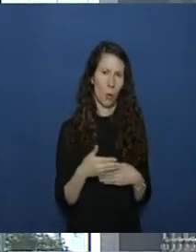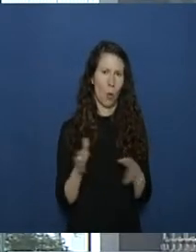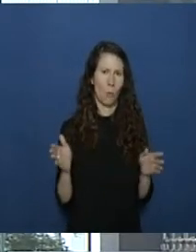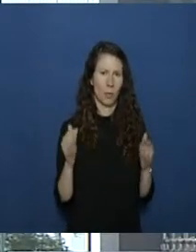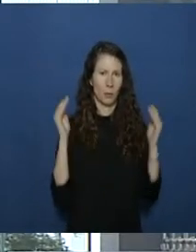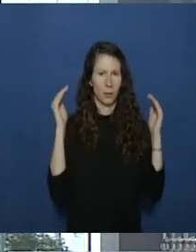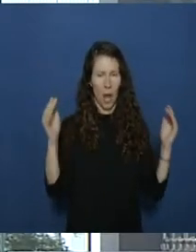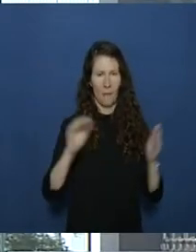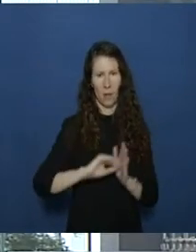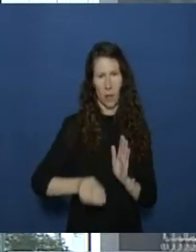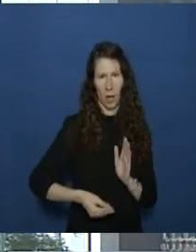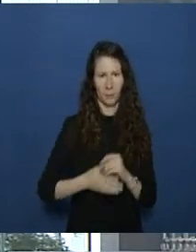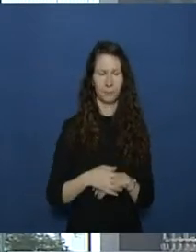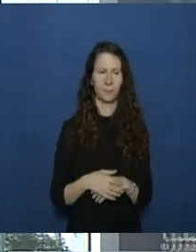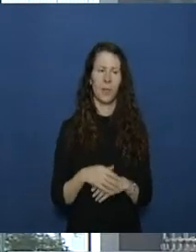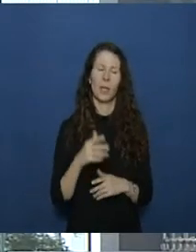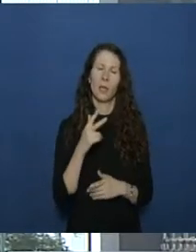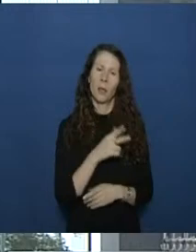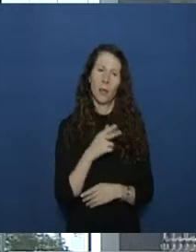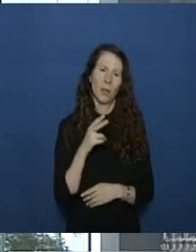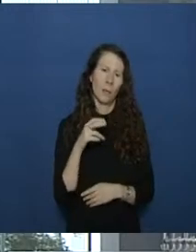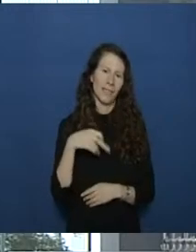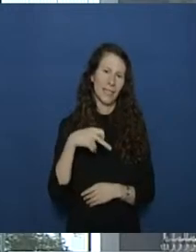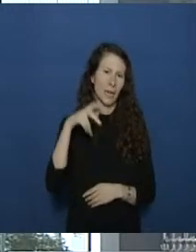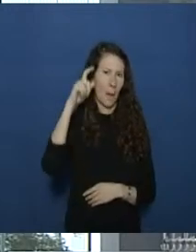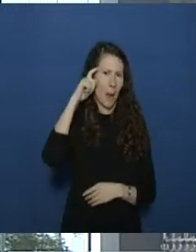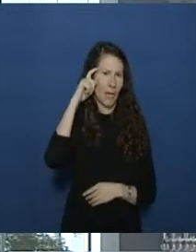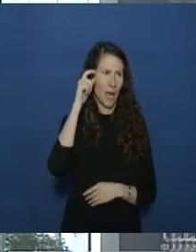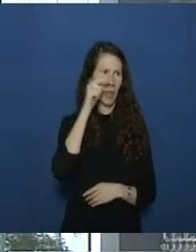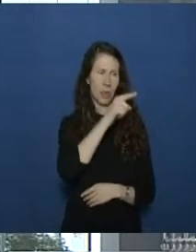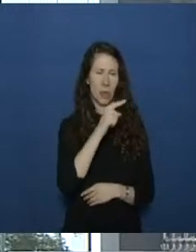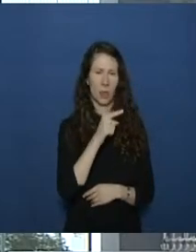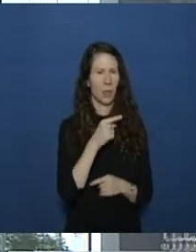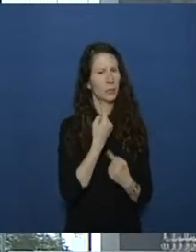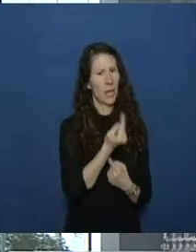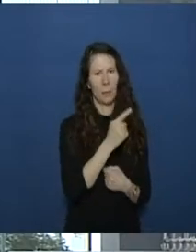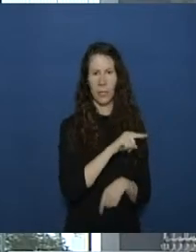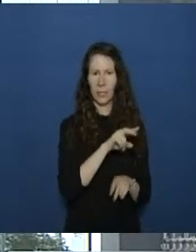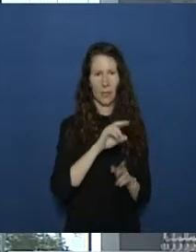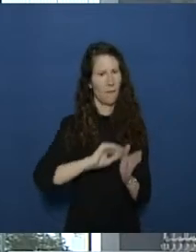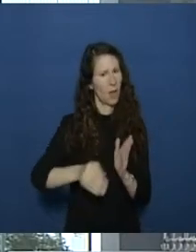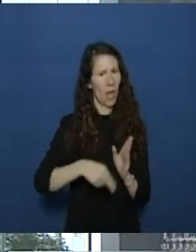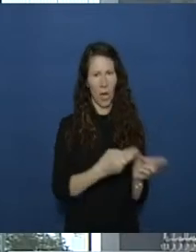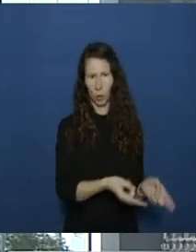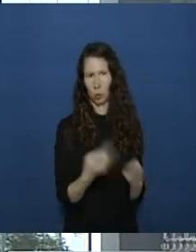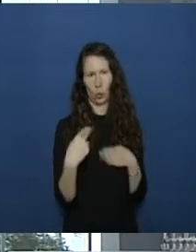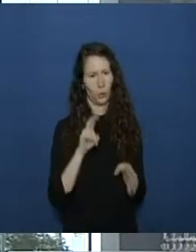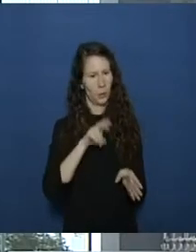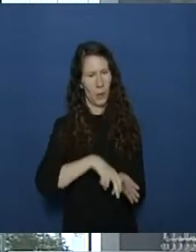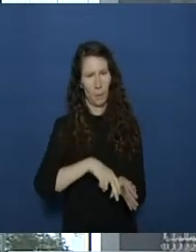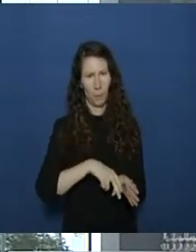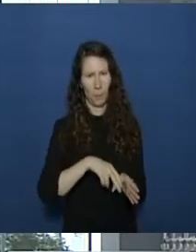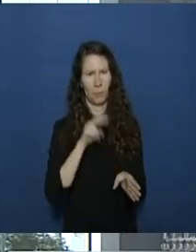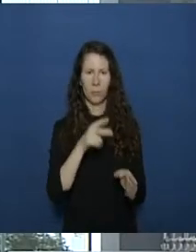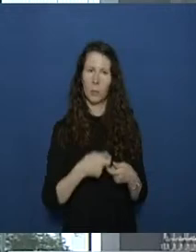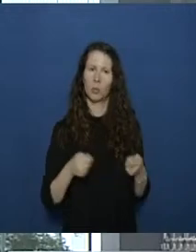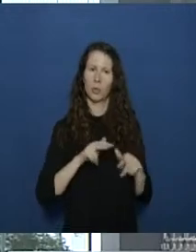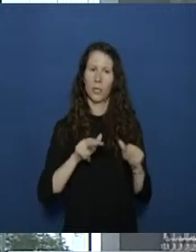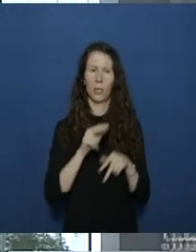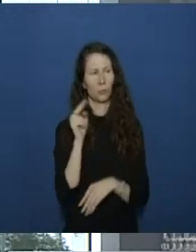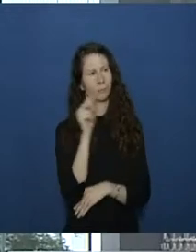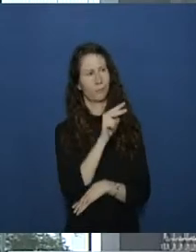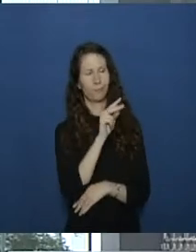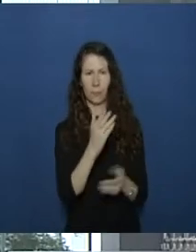US-Präsident Biden, lautet die Frage, kehrt nicht zum Open Skies Vertrag zurück. Wie bewertet die Bundesregierung diese Entscheidung?